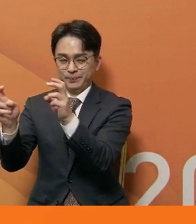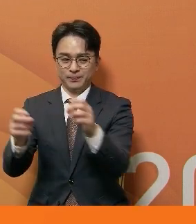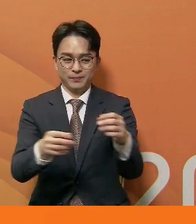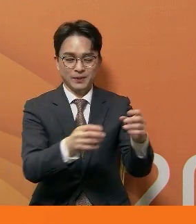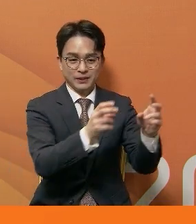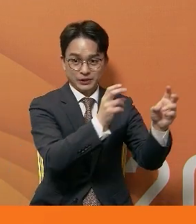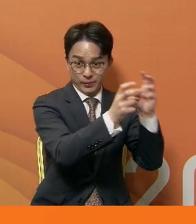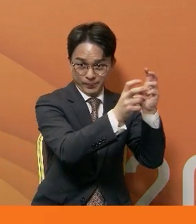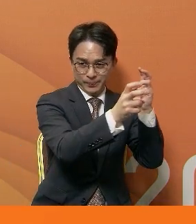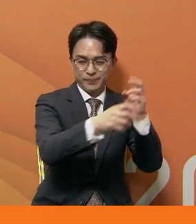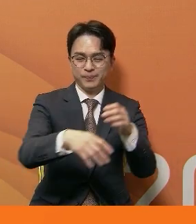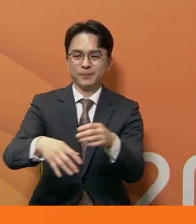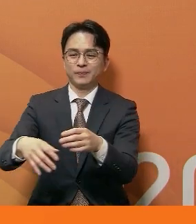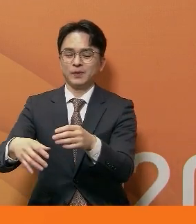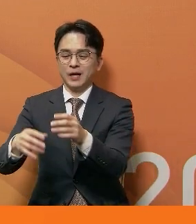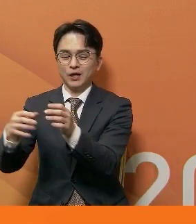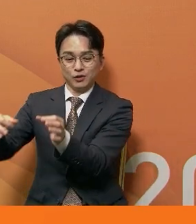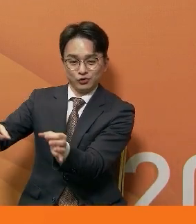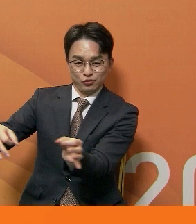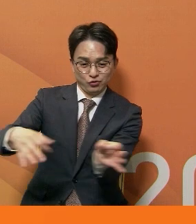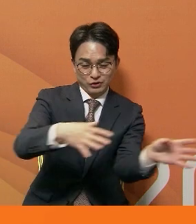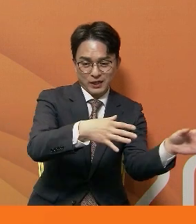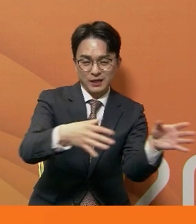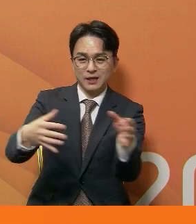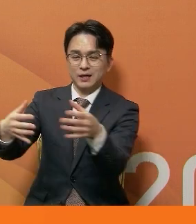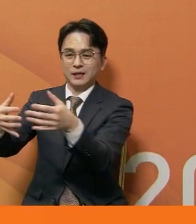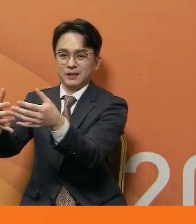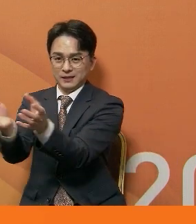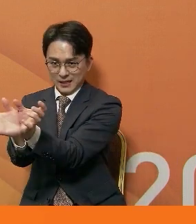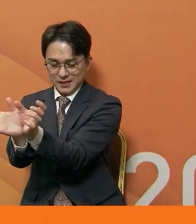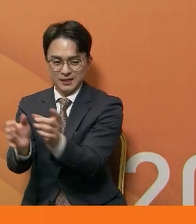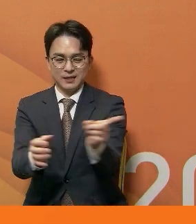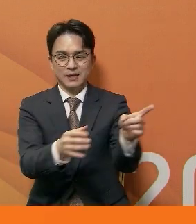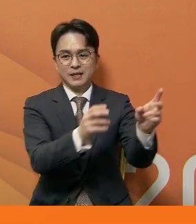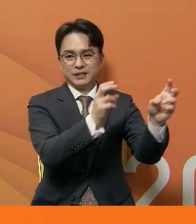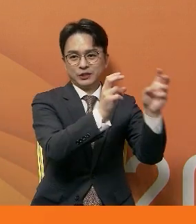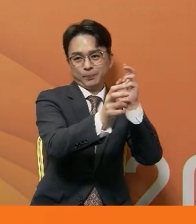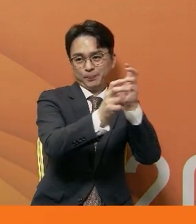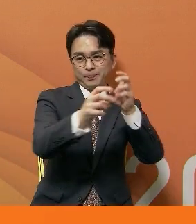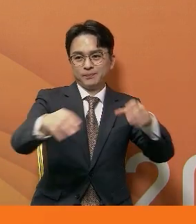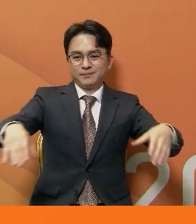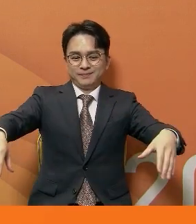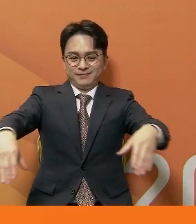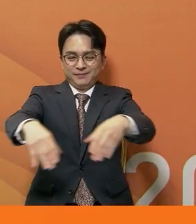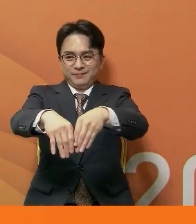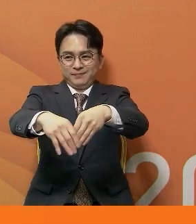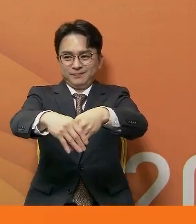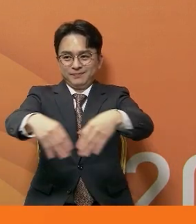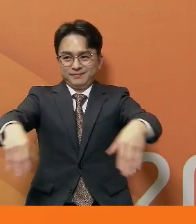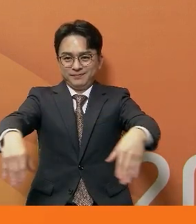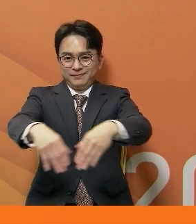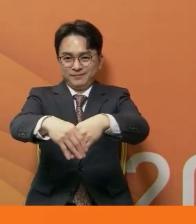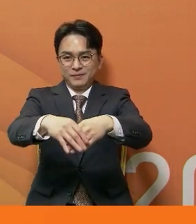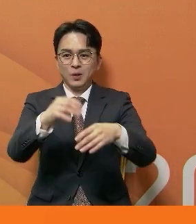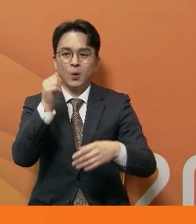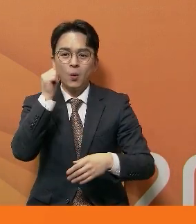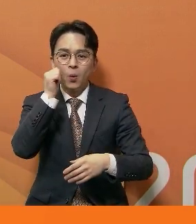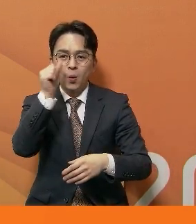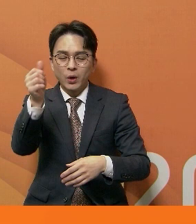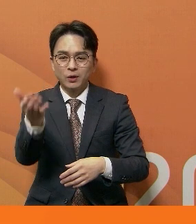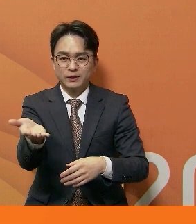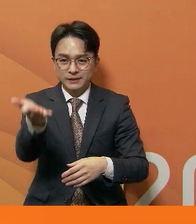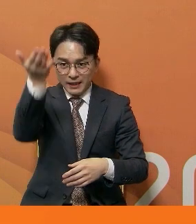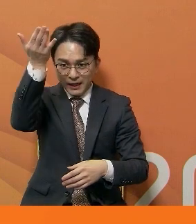저희가 케인학 파트너스라고 해서 투자자들을 협약을 통해서 저희와 이제 같이 파트너스 계약을